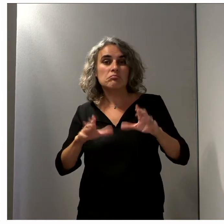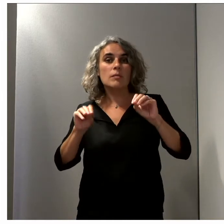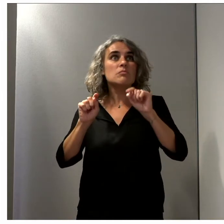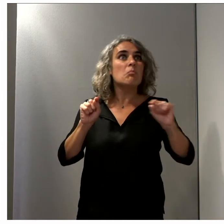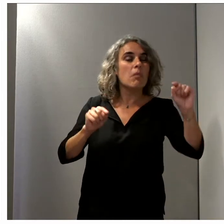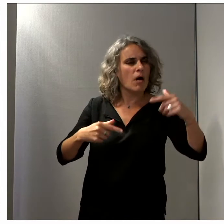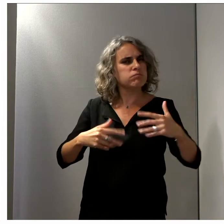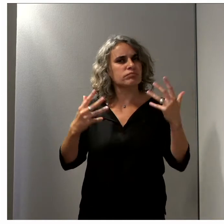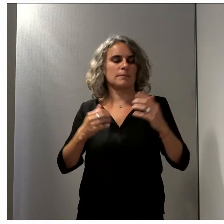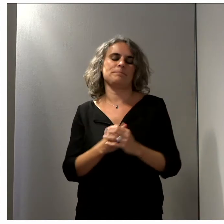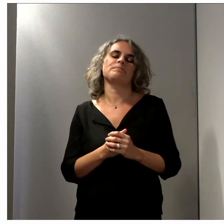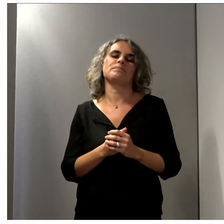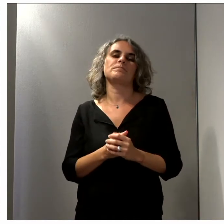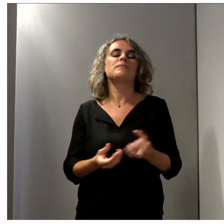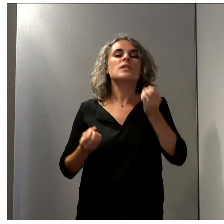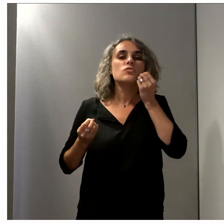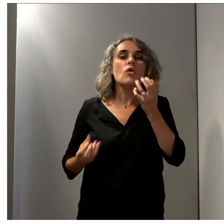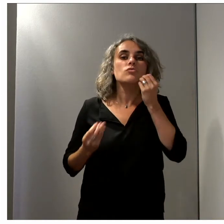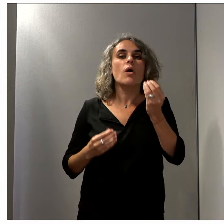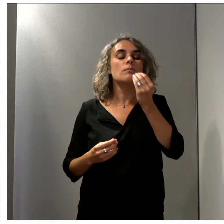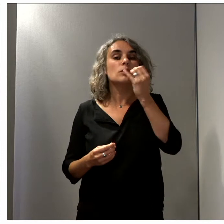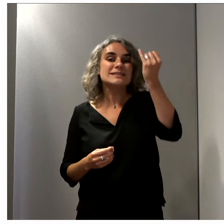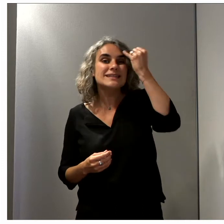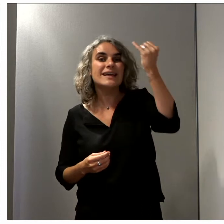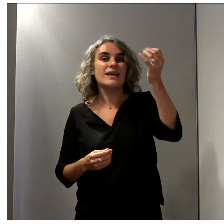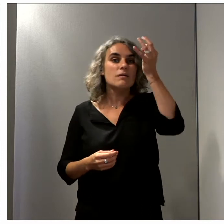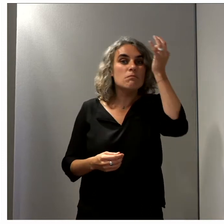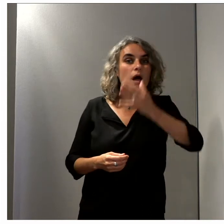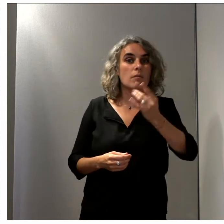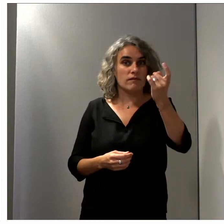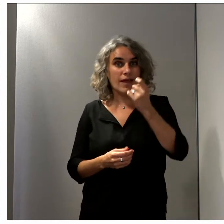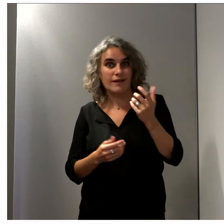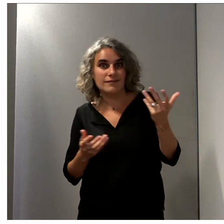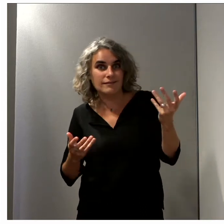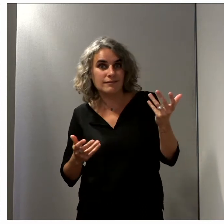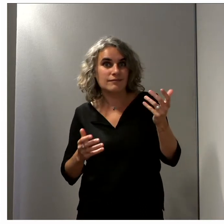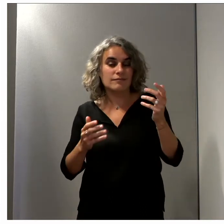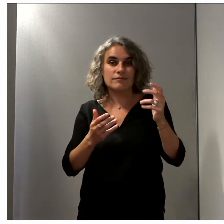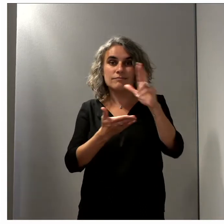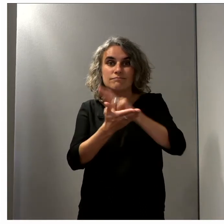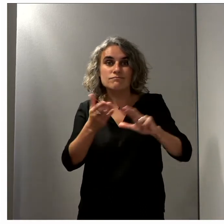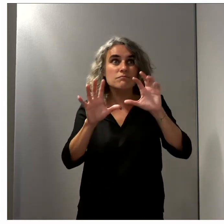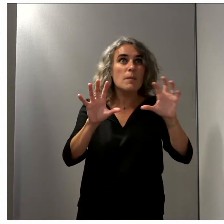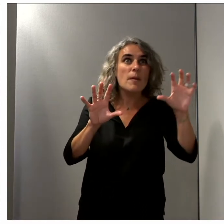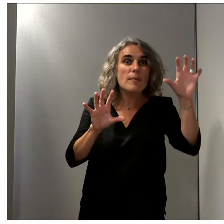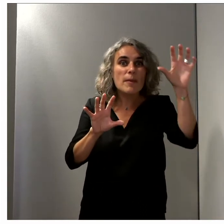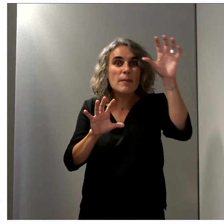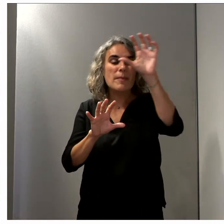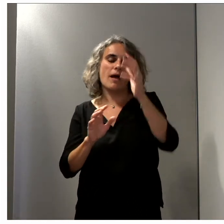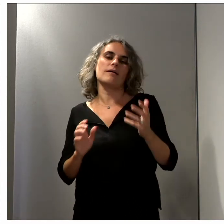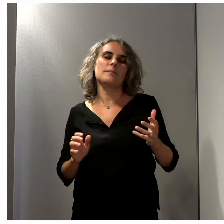Et bien souvent, les initiatives et les bonnes idées nous viennent des territoires, même si bien sûr, il y en